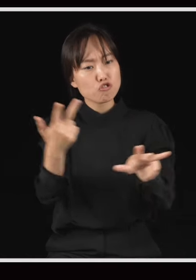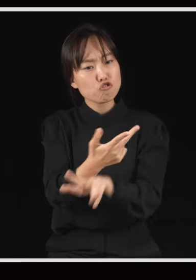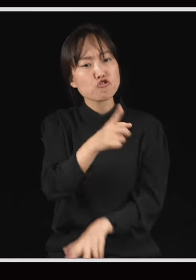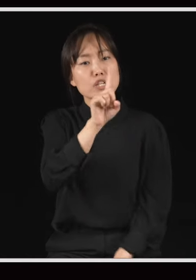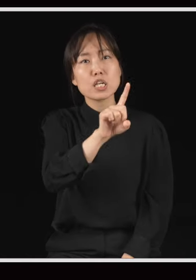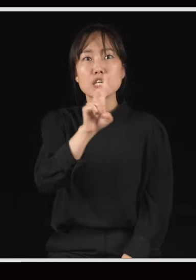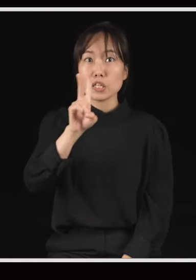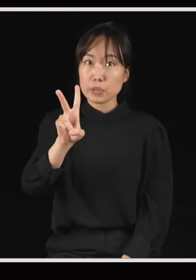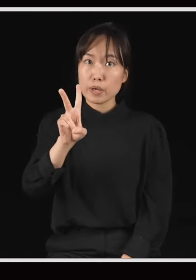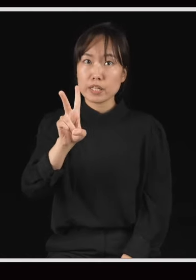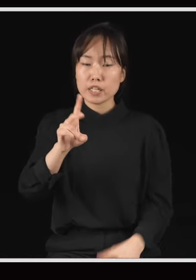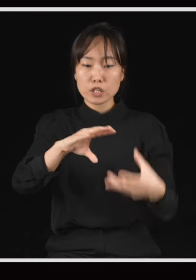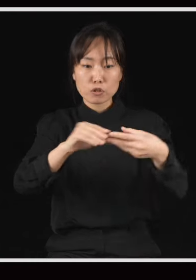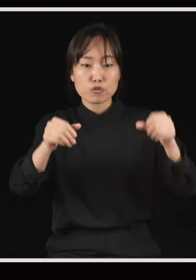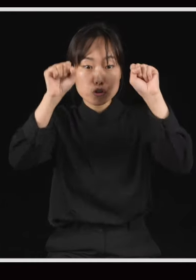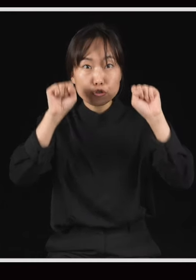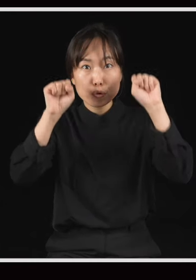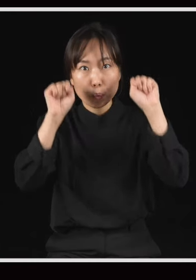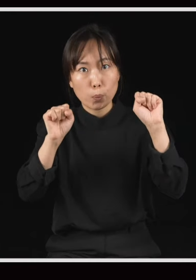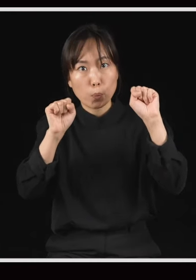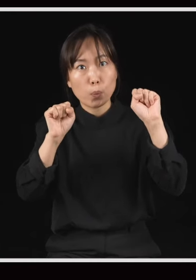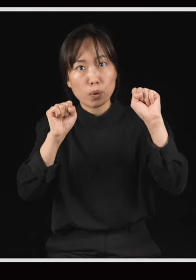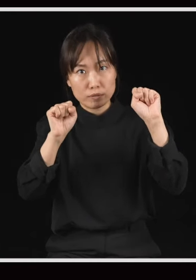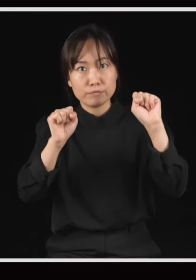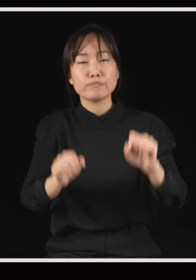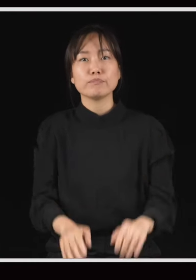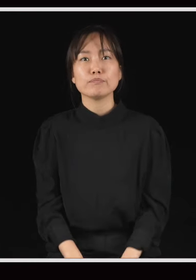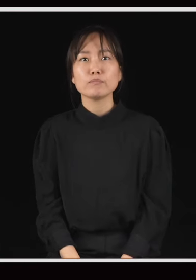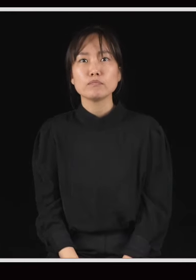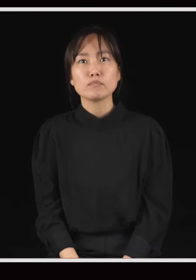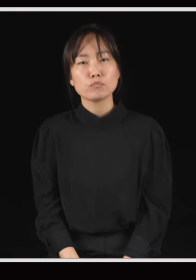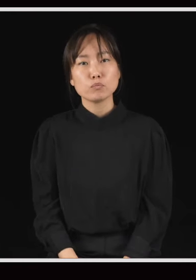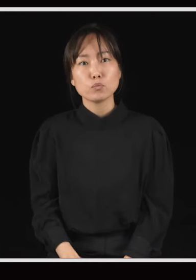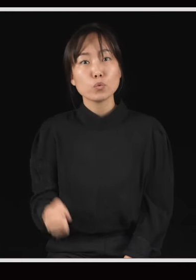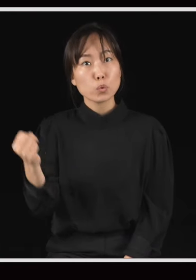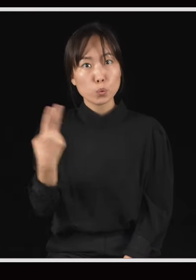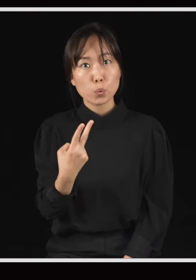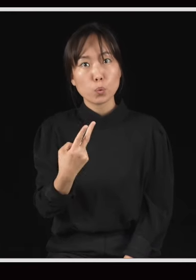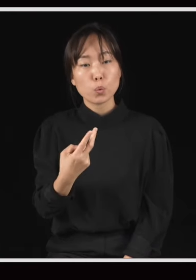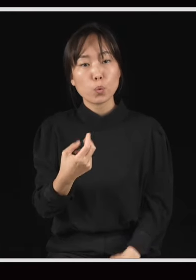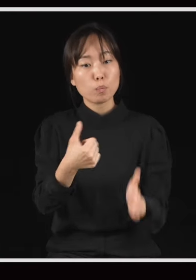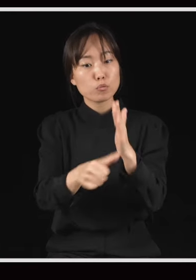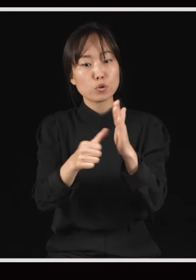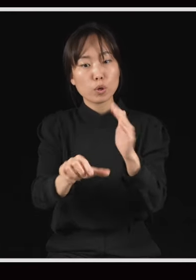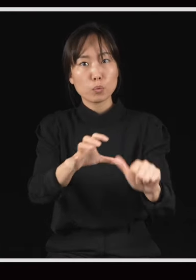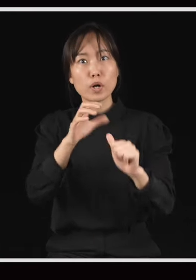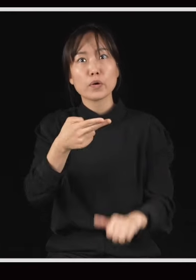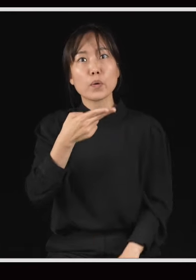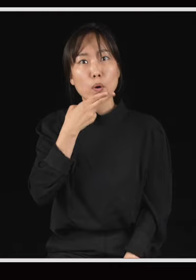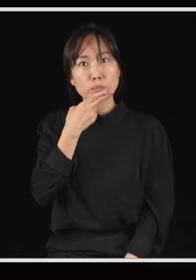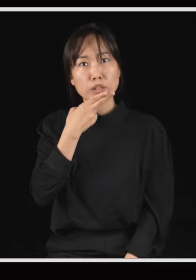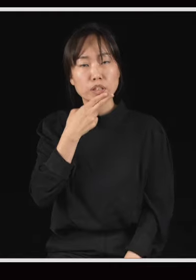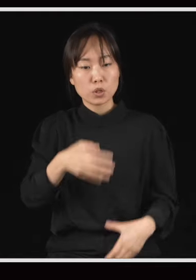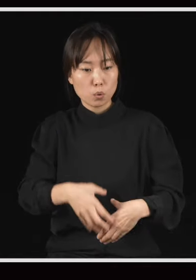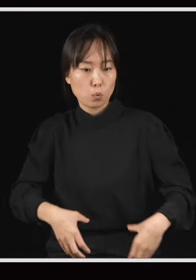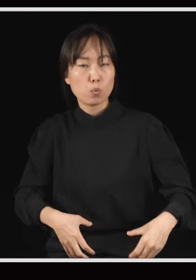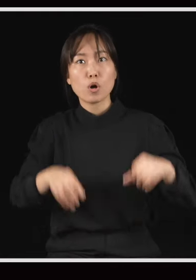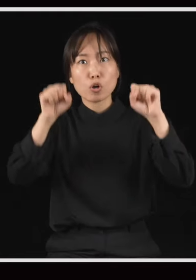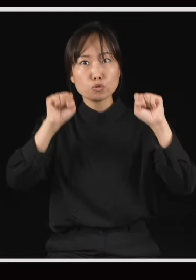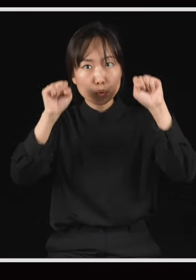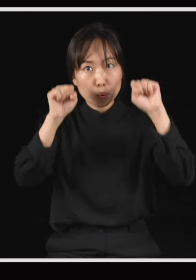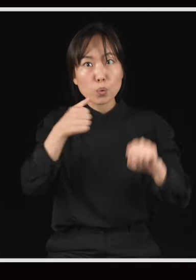전신 근력 운동을 한 2번 정도 좀 센 걸로 해주면 좋고요. 그다음에 매일 맨몸 코어 운동을 아까 말씀드린 대로